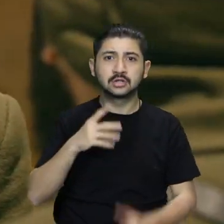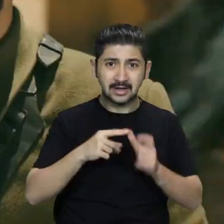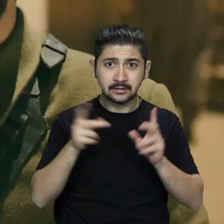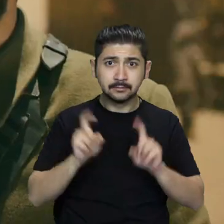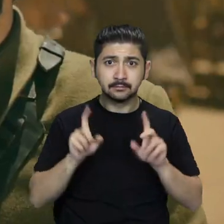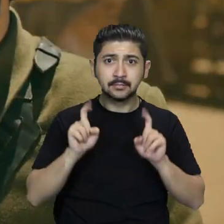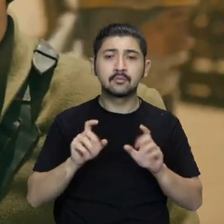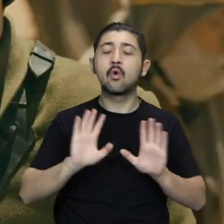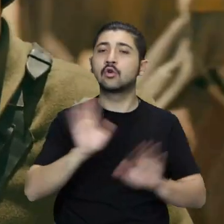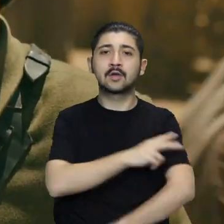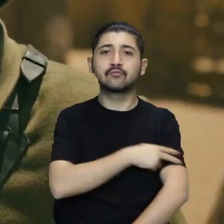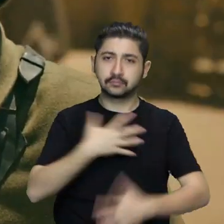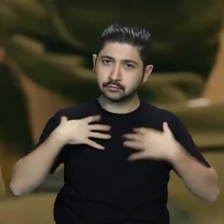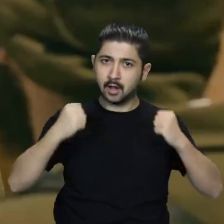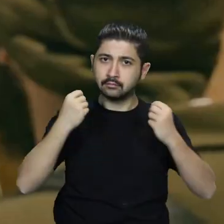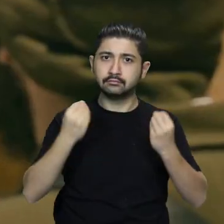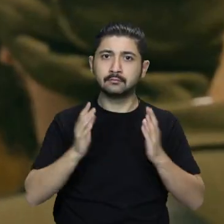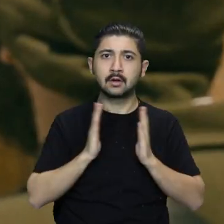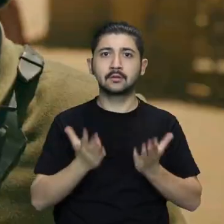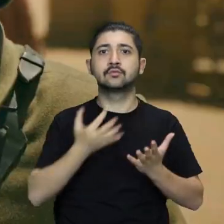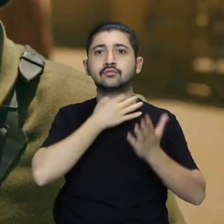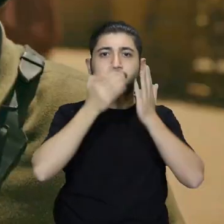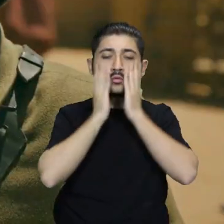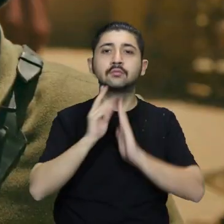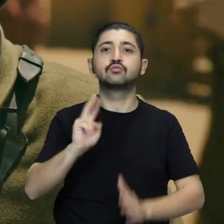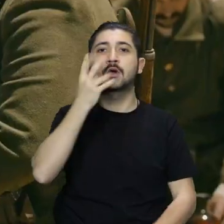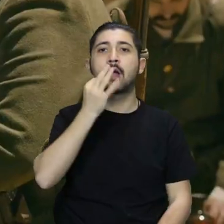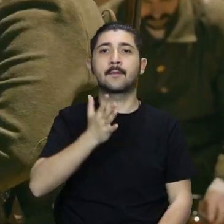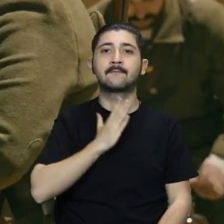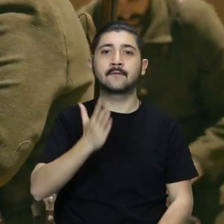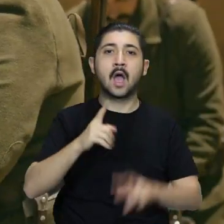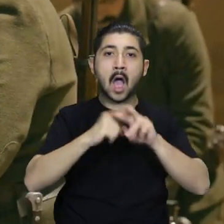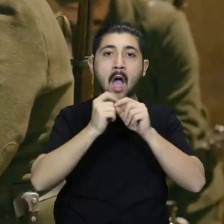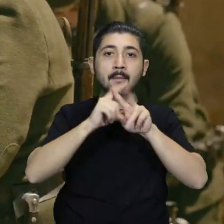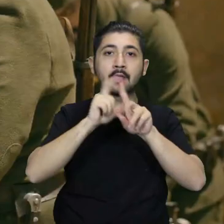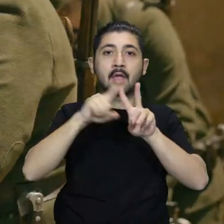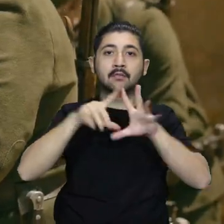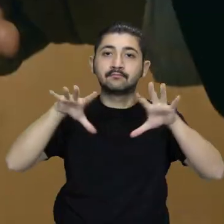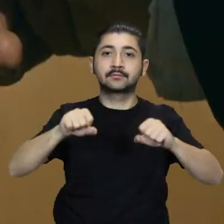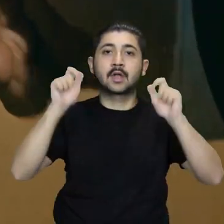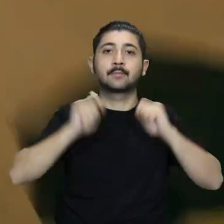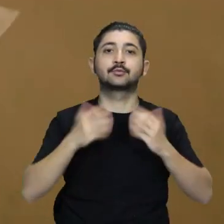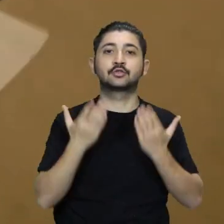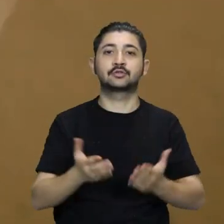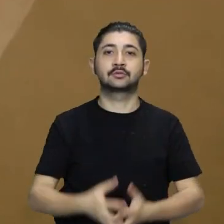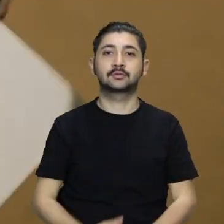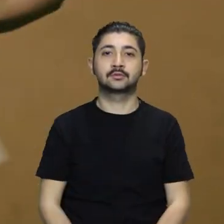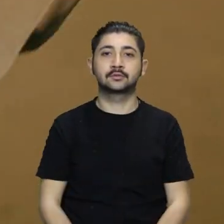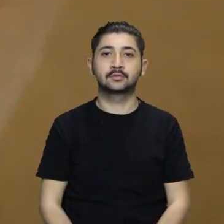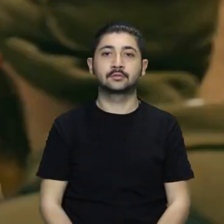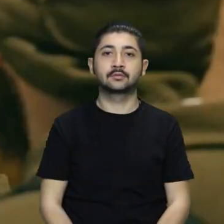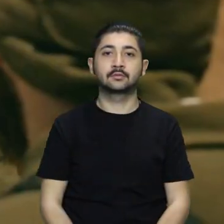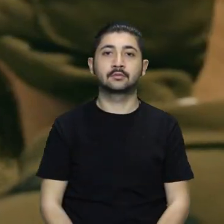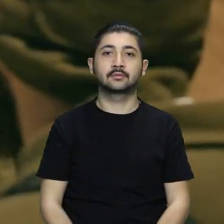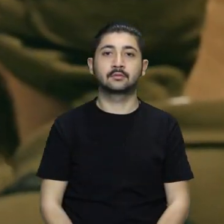mi? Yok Çavuş. Sağ çok şükür. Müjdeli haberi verdi. Abadan'ı ele geçirmiş. Eski yazılı